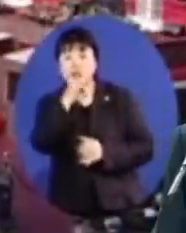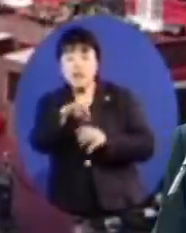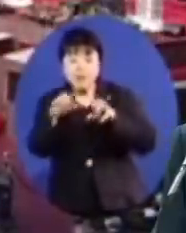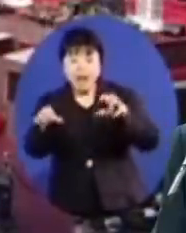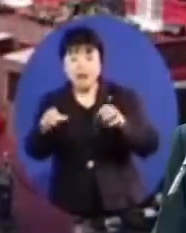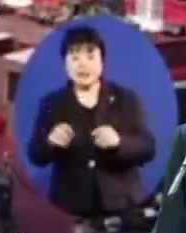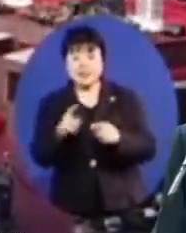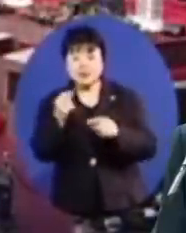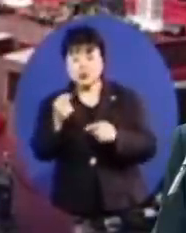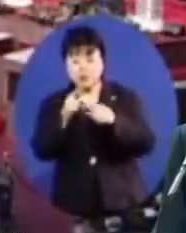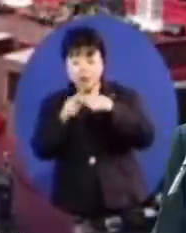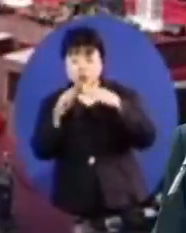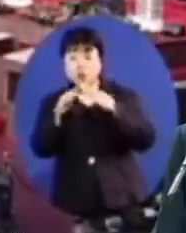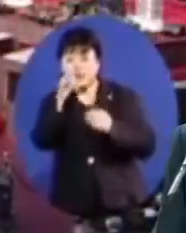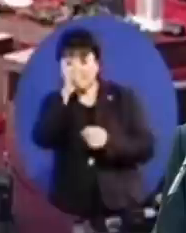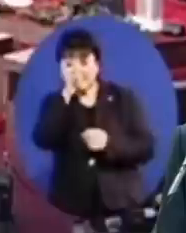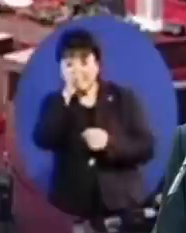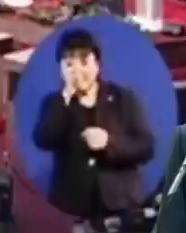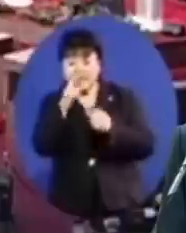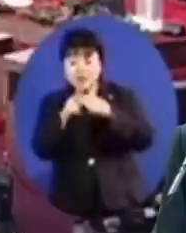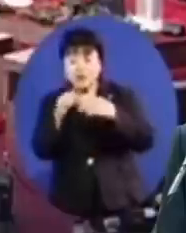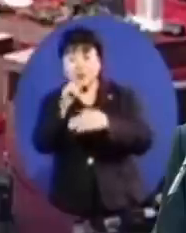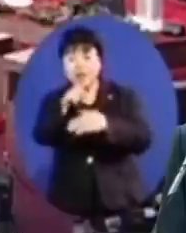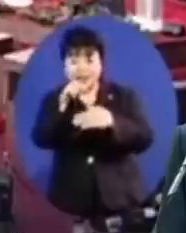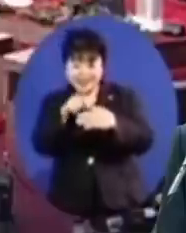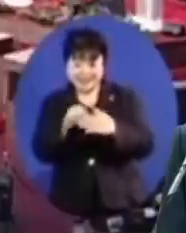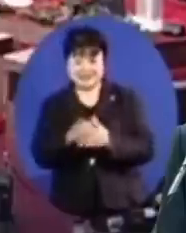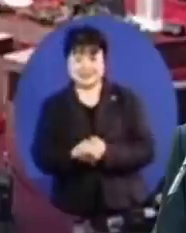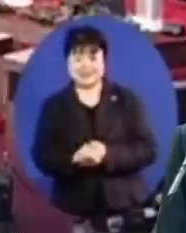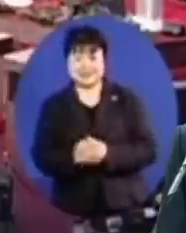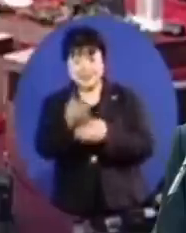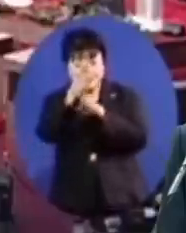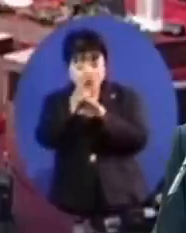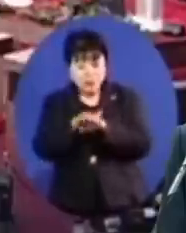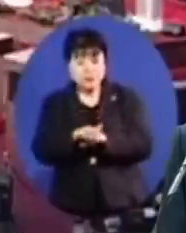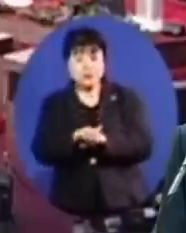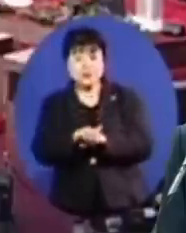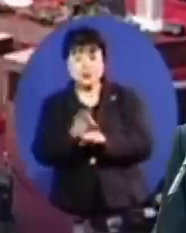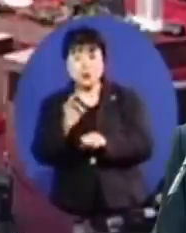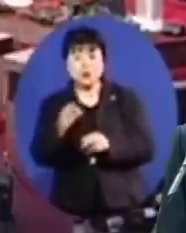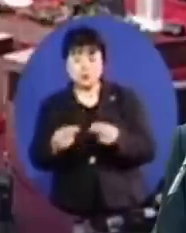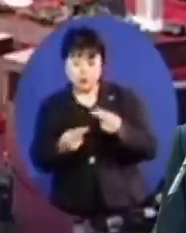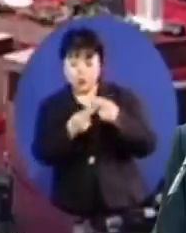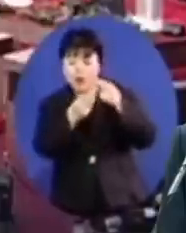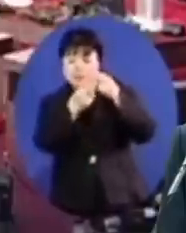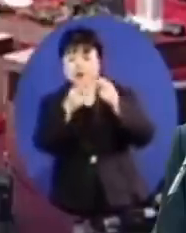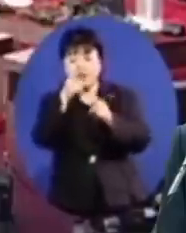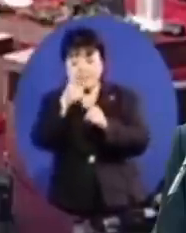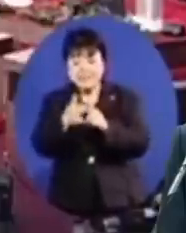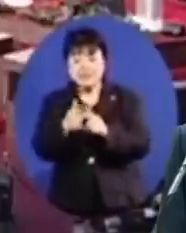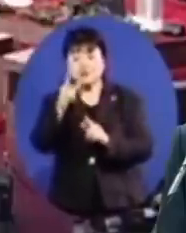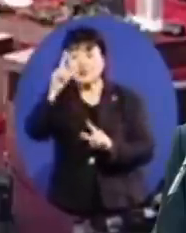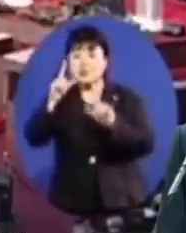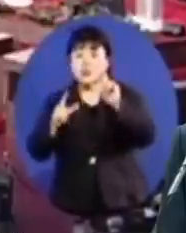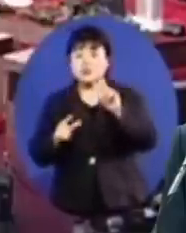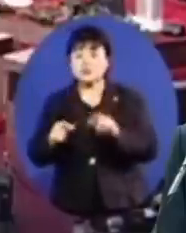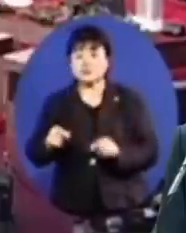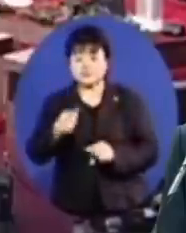작은 교회가 하나 있었습니다. 그 교회 안뜰에는 교인들이 돈을 모아서 예수님 상을